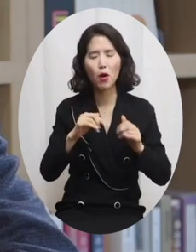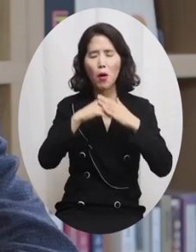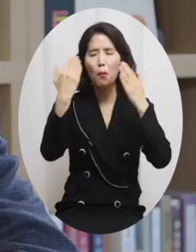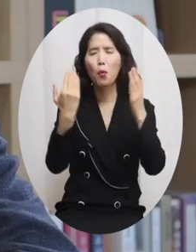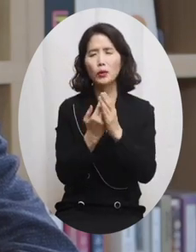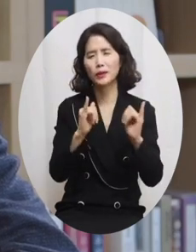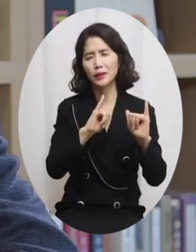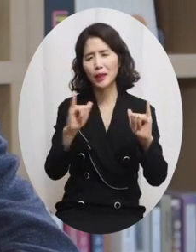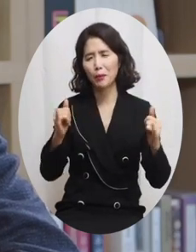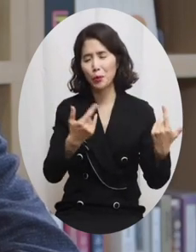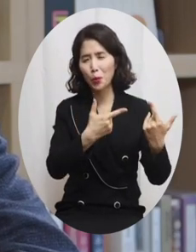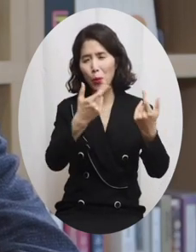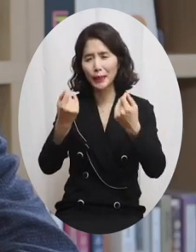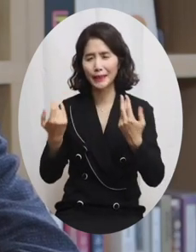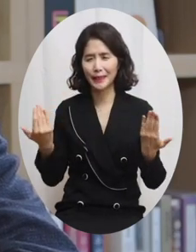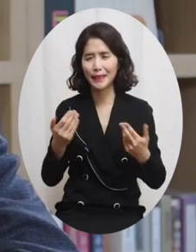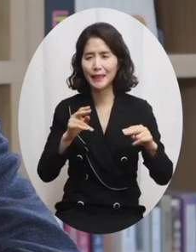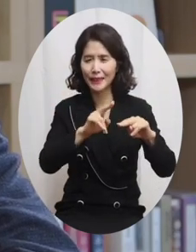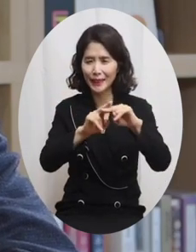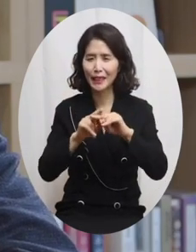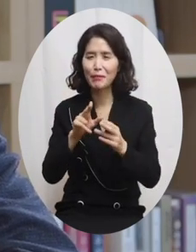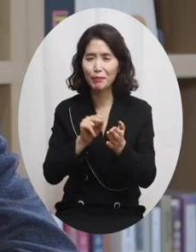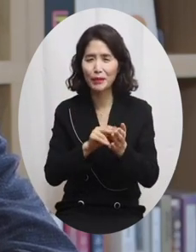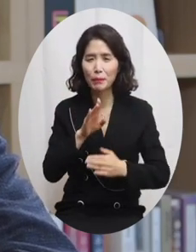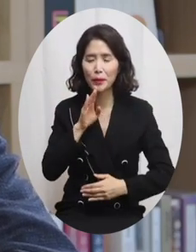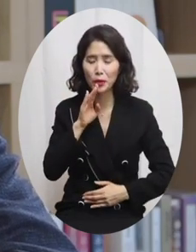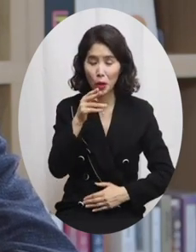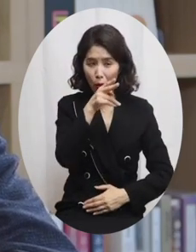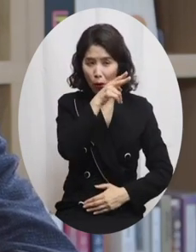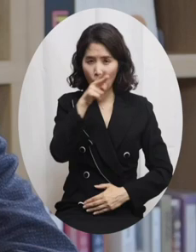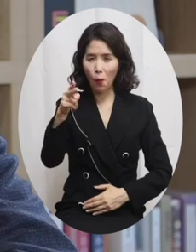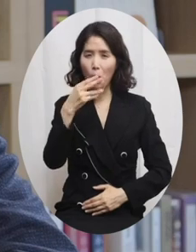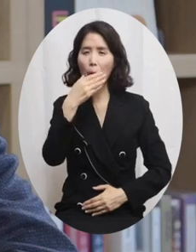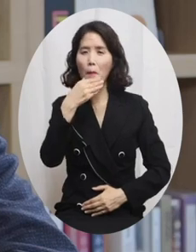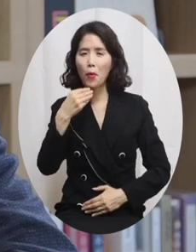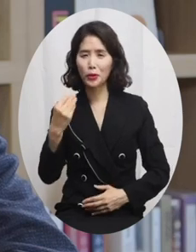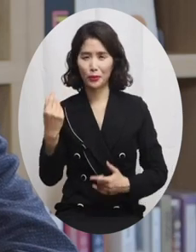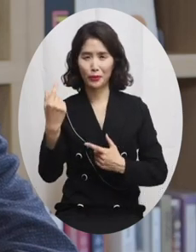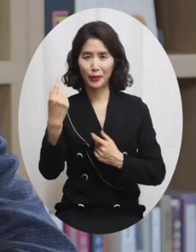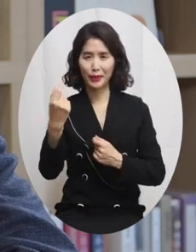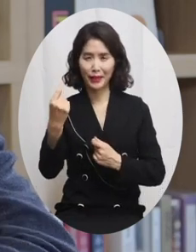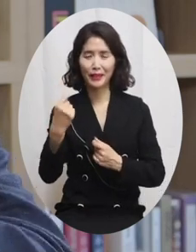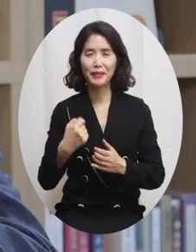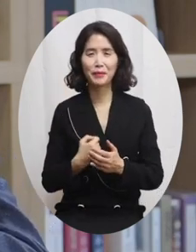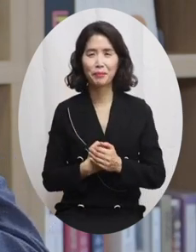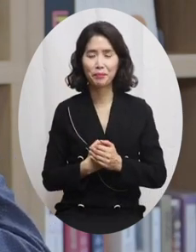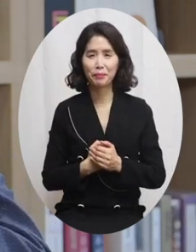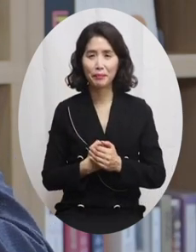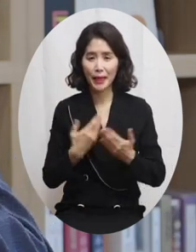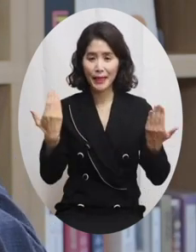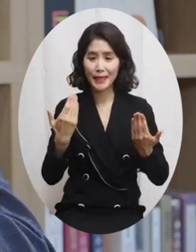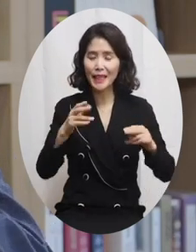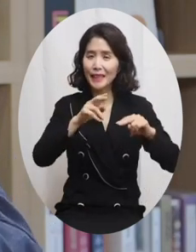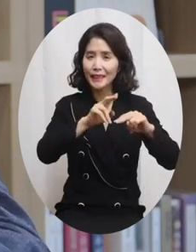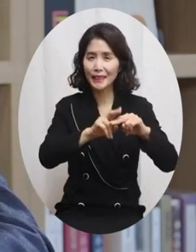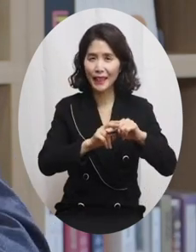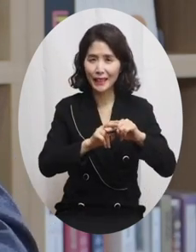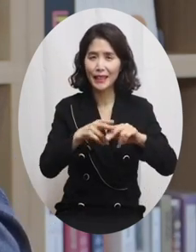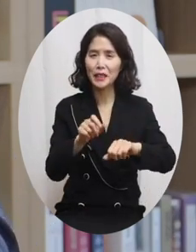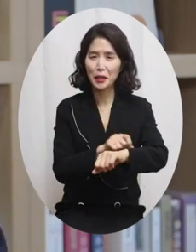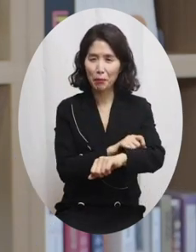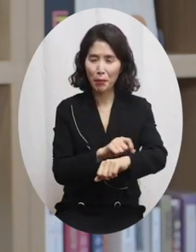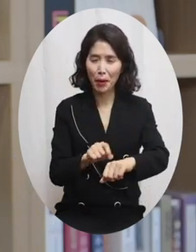문제거든요. 그래서 그 일자리라는 것이 결국은 복지로 연결이 되는 거라고 봅니다. 그렇게 일자리에 또 특히